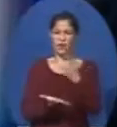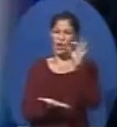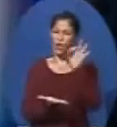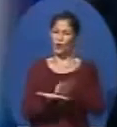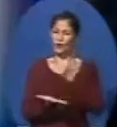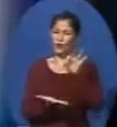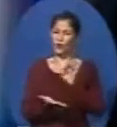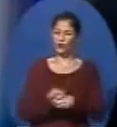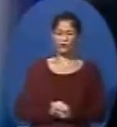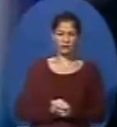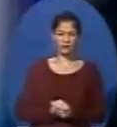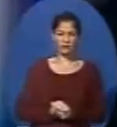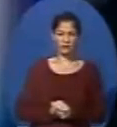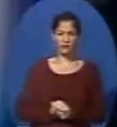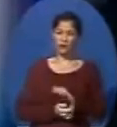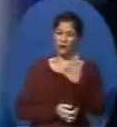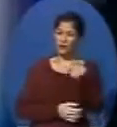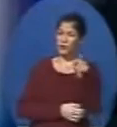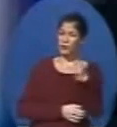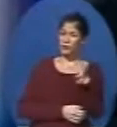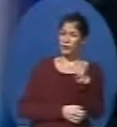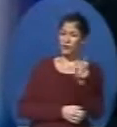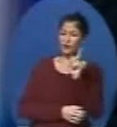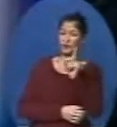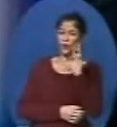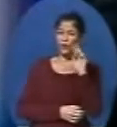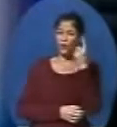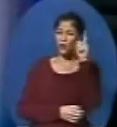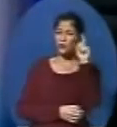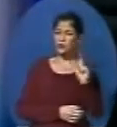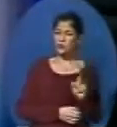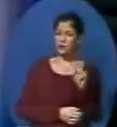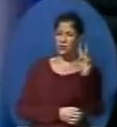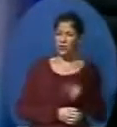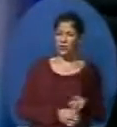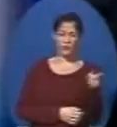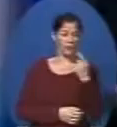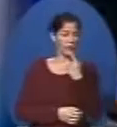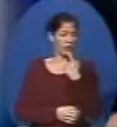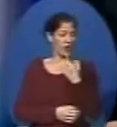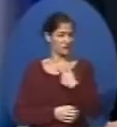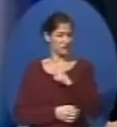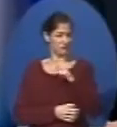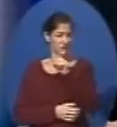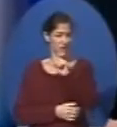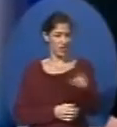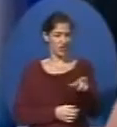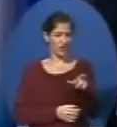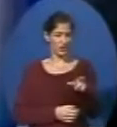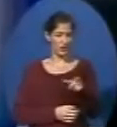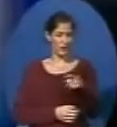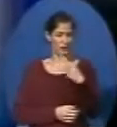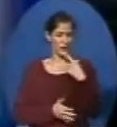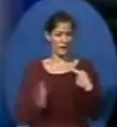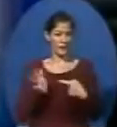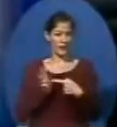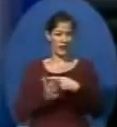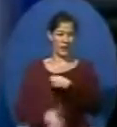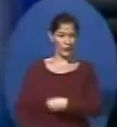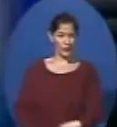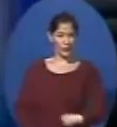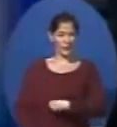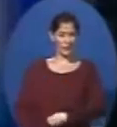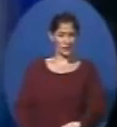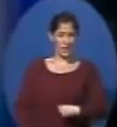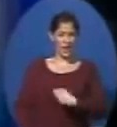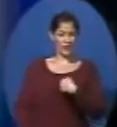דוד רוזן לא אמר שהוא מרשיע על סמך אינטואיציה. הוא האמין לאחד, הוא אמר על אולמרט שהוא משקר בעדות, הוא אמר